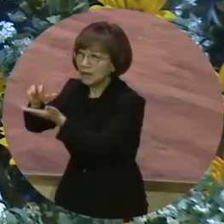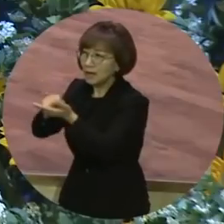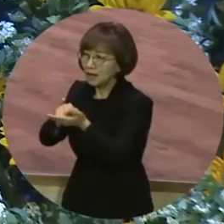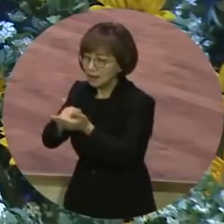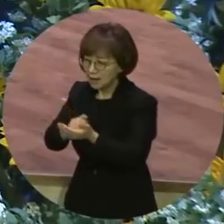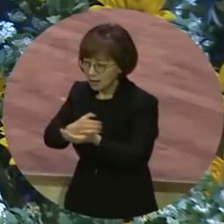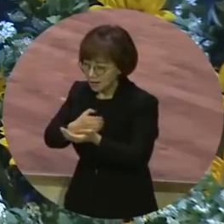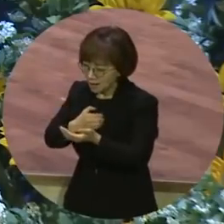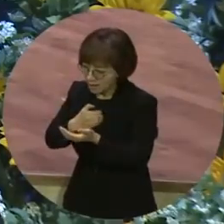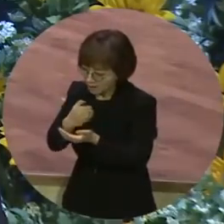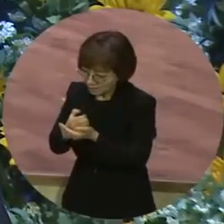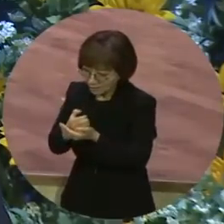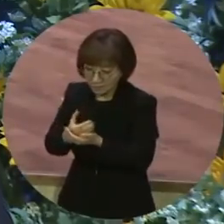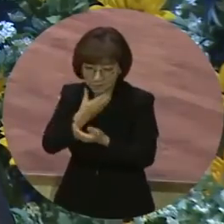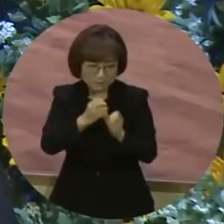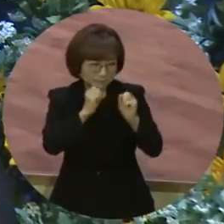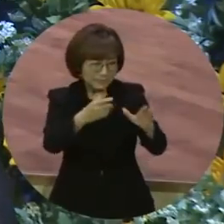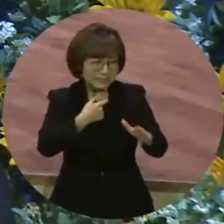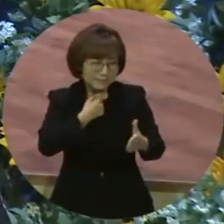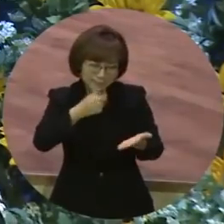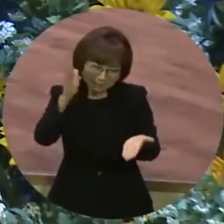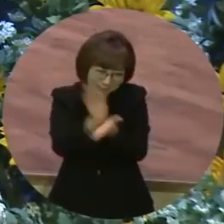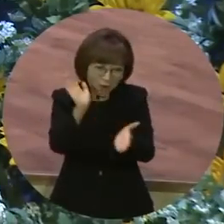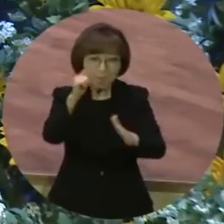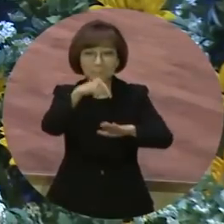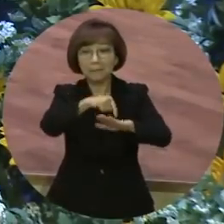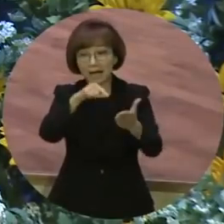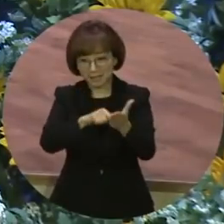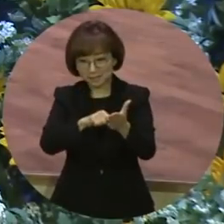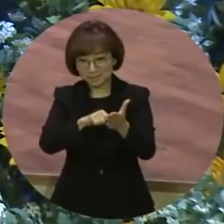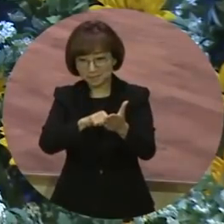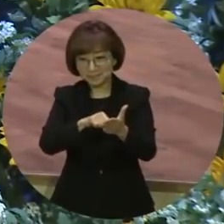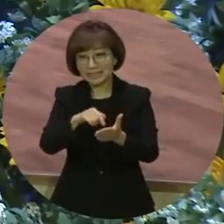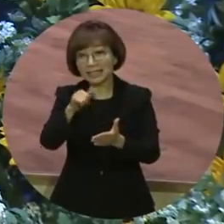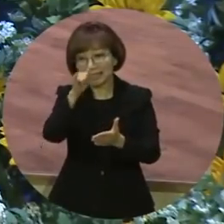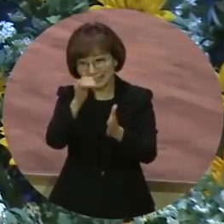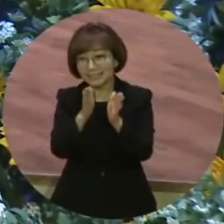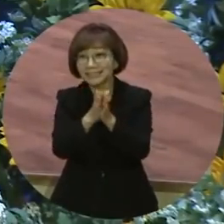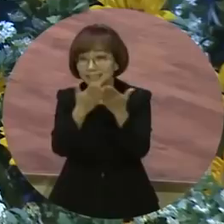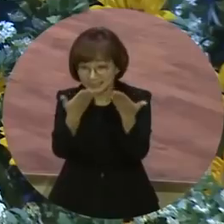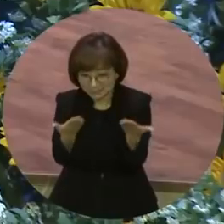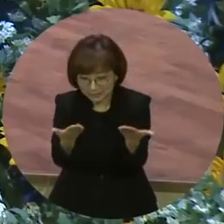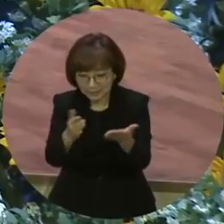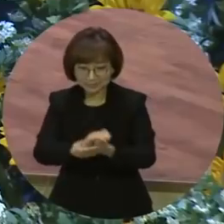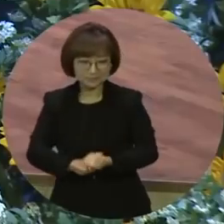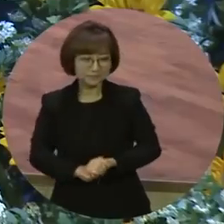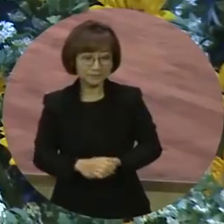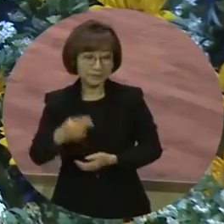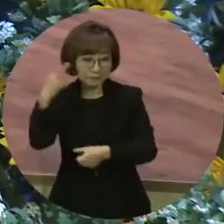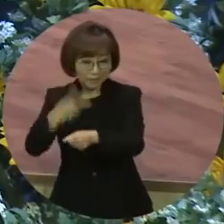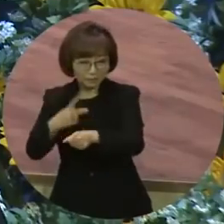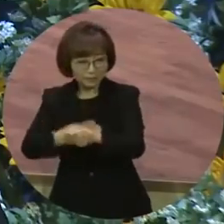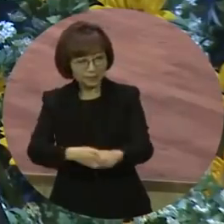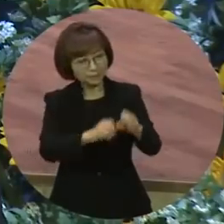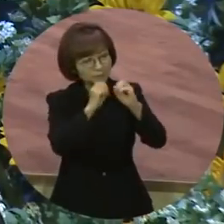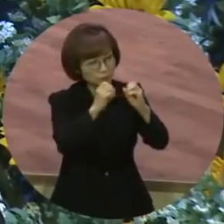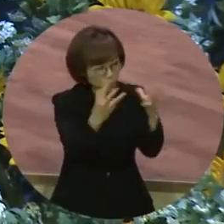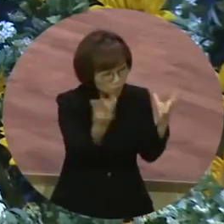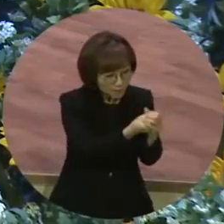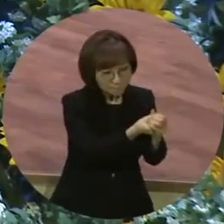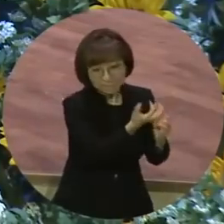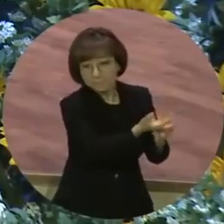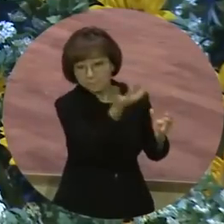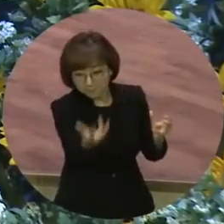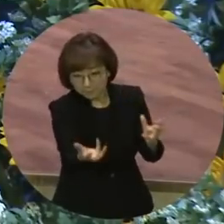아주 실제적으로 드러나 있는 말씀입니다. 사도 바울은 제3차 전도 여행을 끝낼